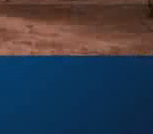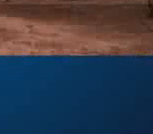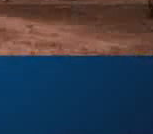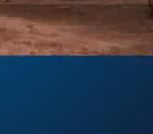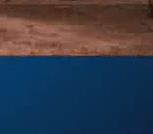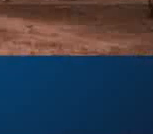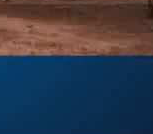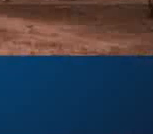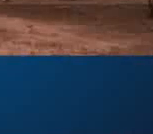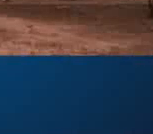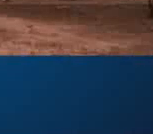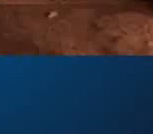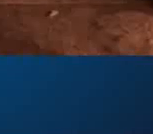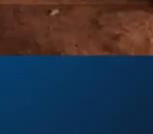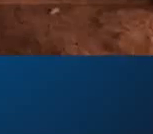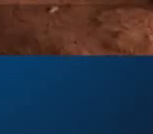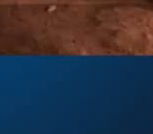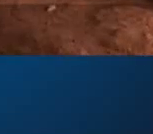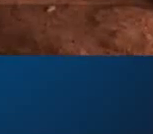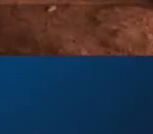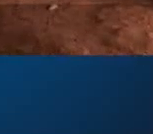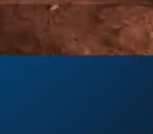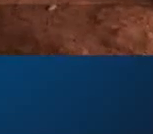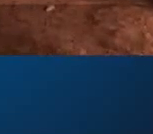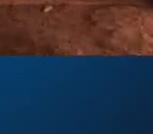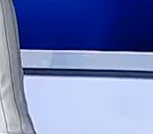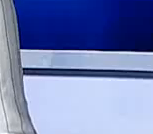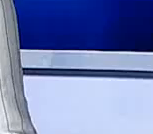vétustes construites depuis l'époque coloniale.